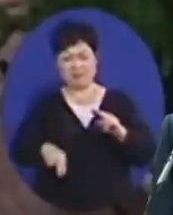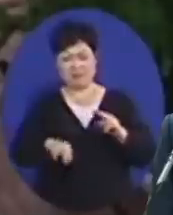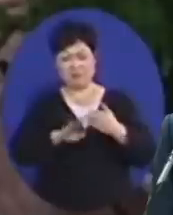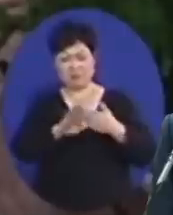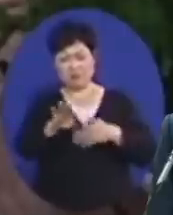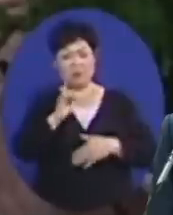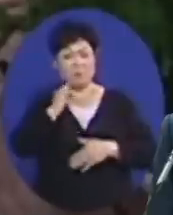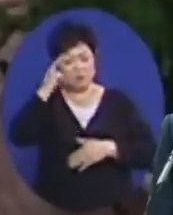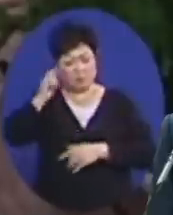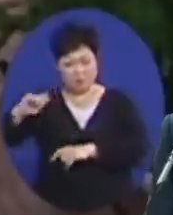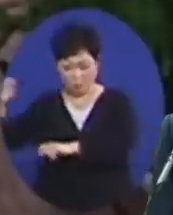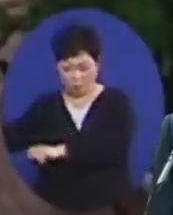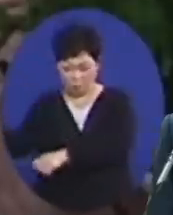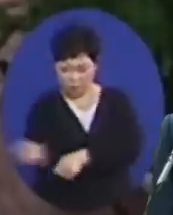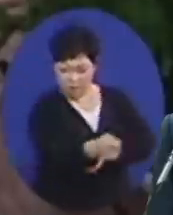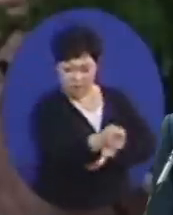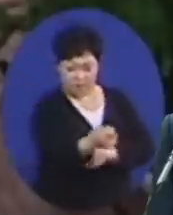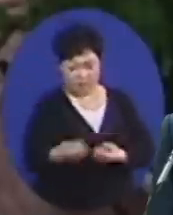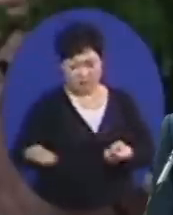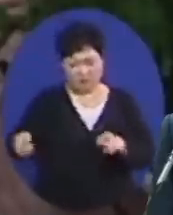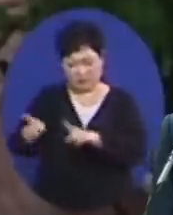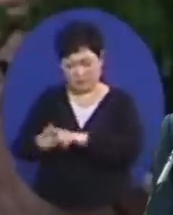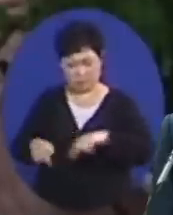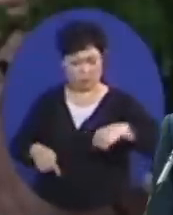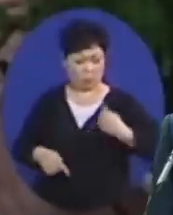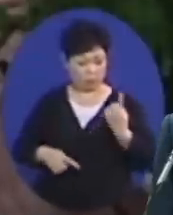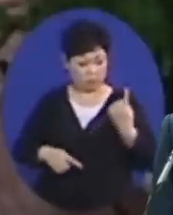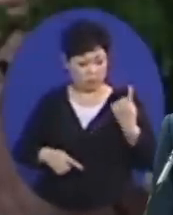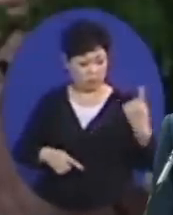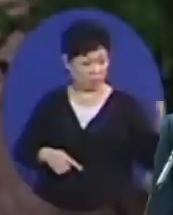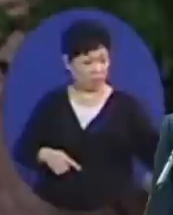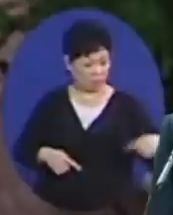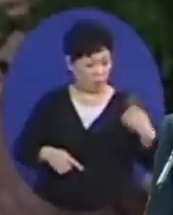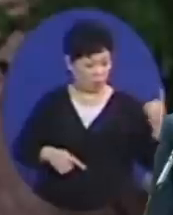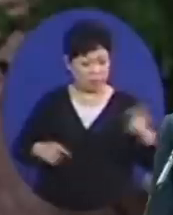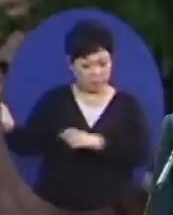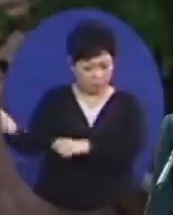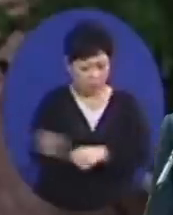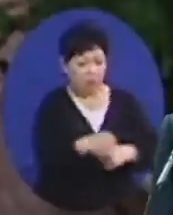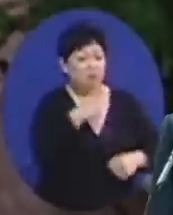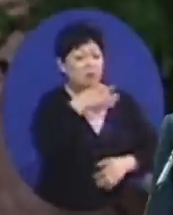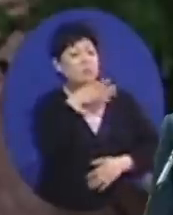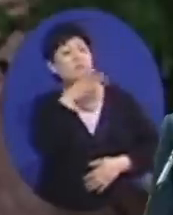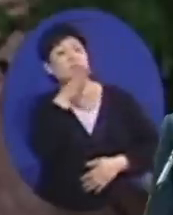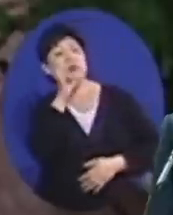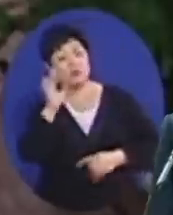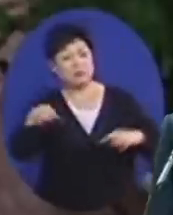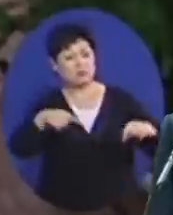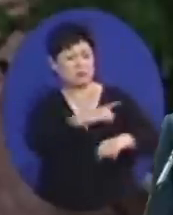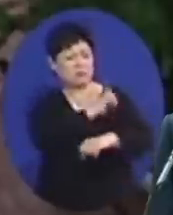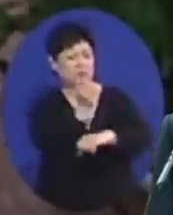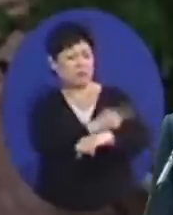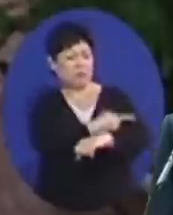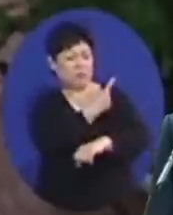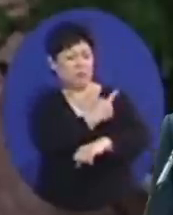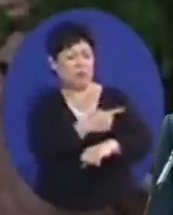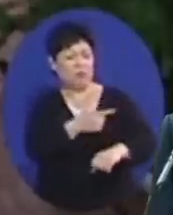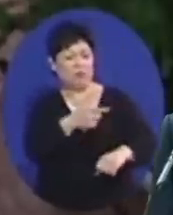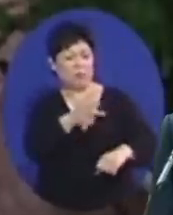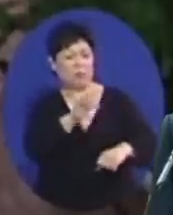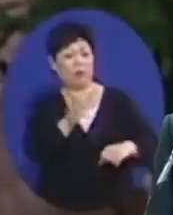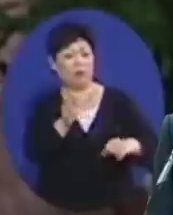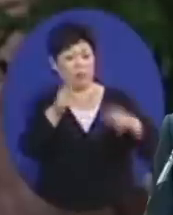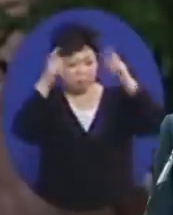제가 골프 치러 나가면 언제나 혼자서 골프를 쳐요. 나이가 늙고 이제 정치적 권력도 놓고